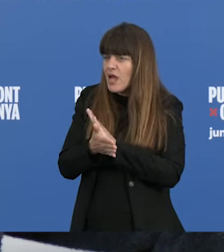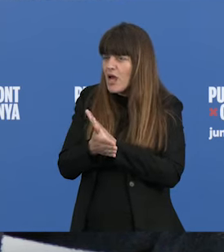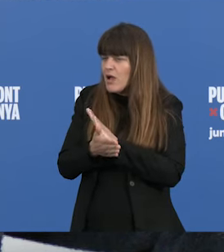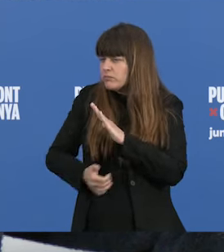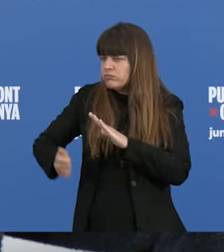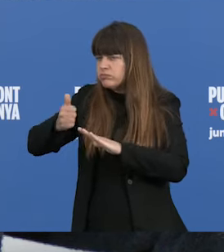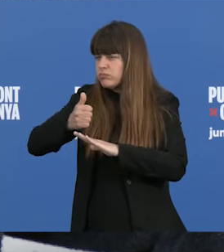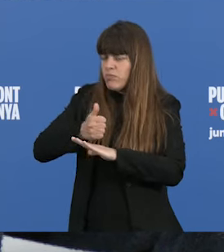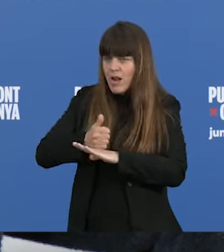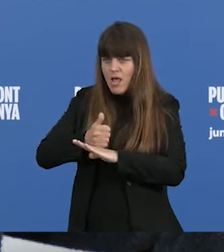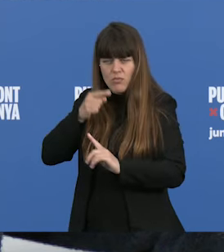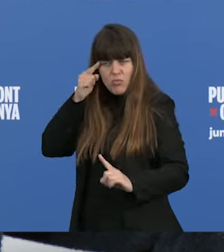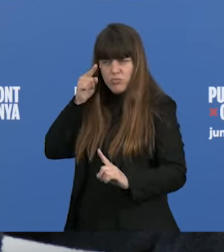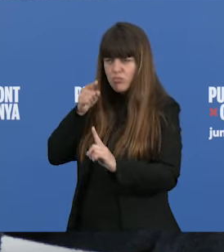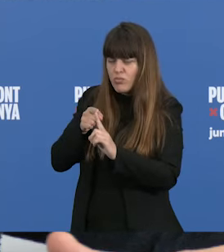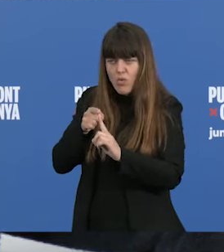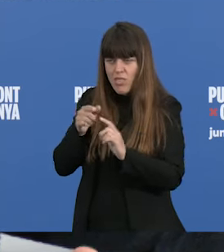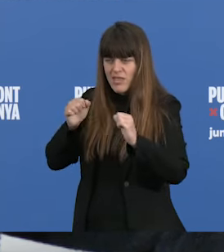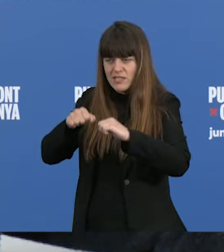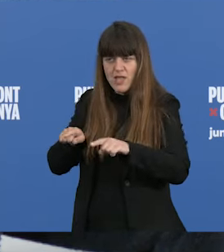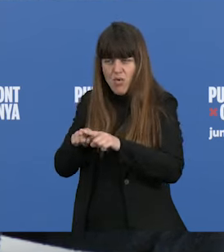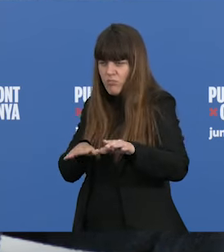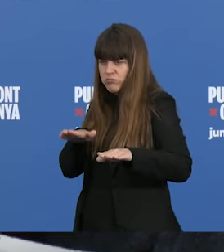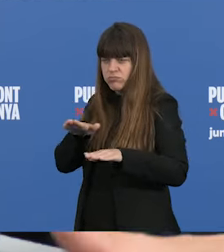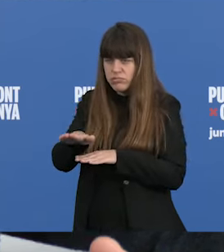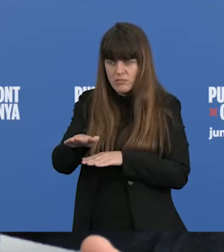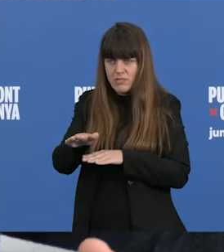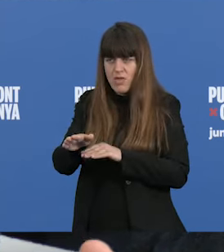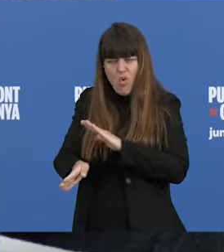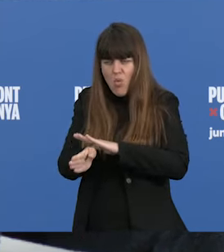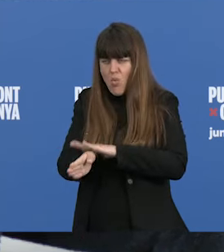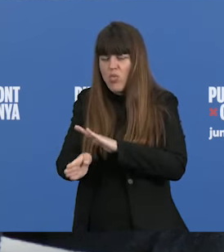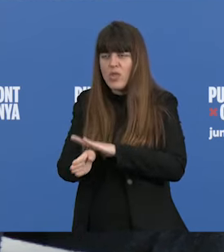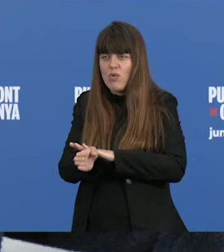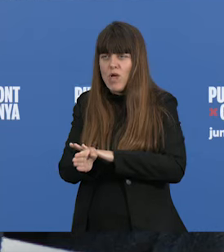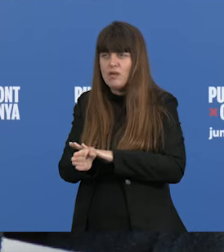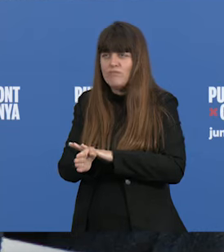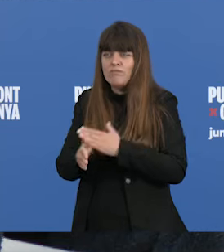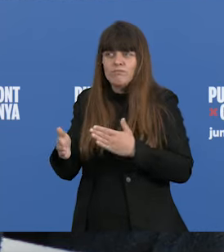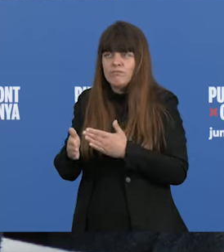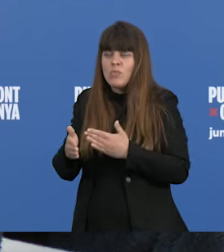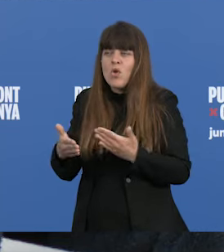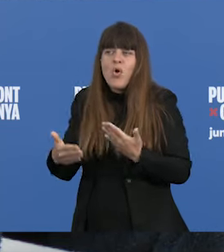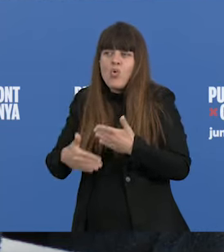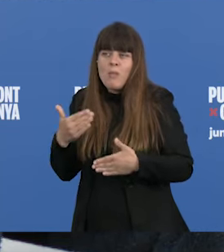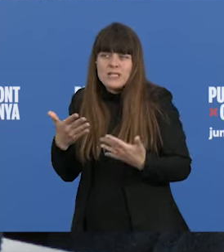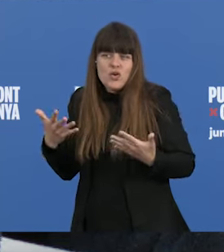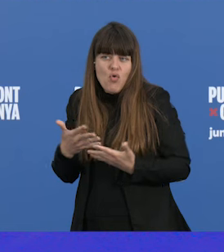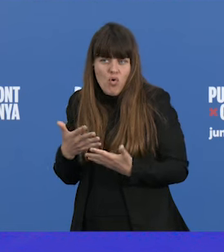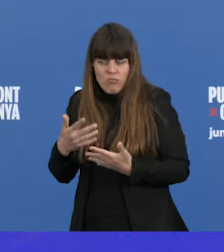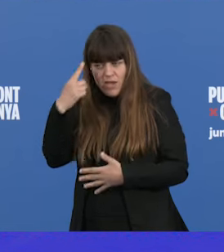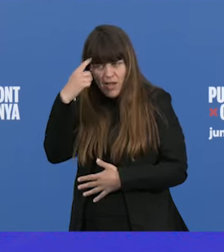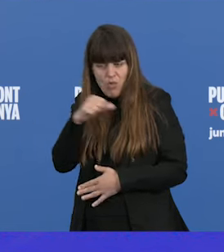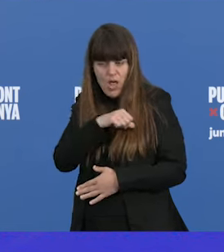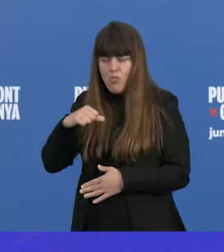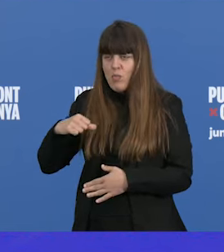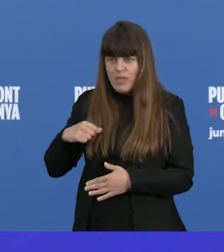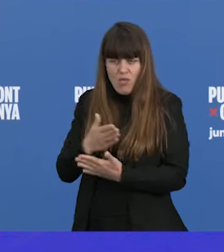tornar a tenir un propòsit, el de fer un pas endavant, com deia, comença amb creure en un